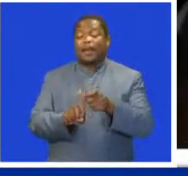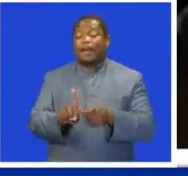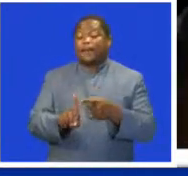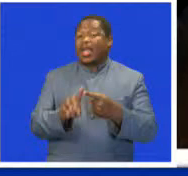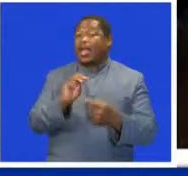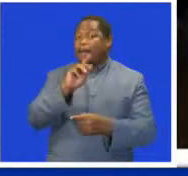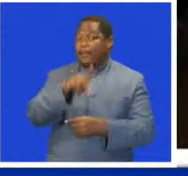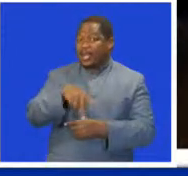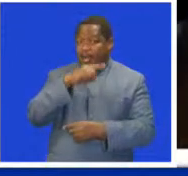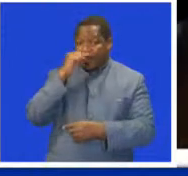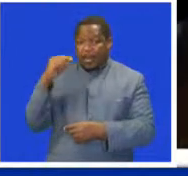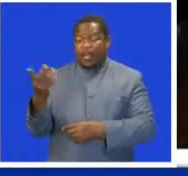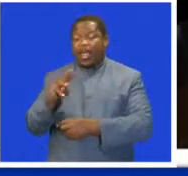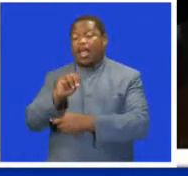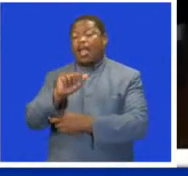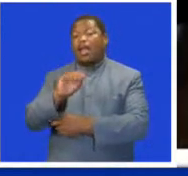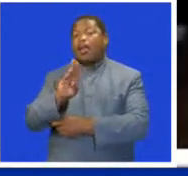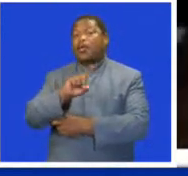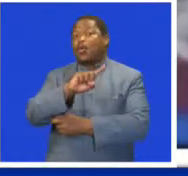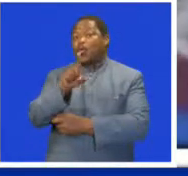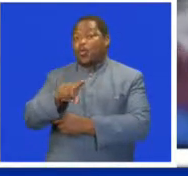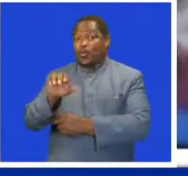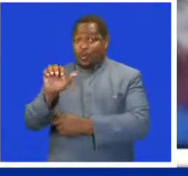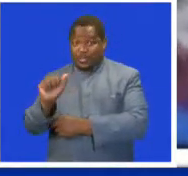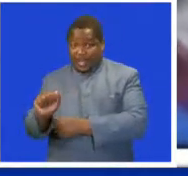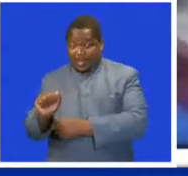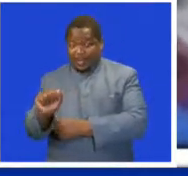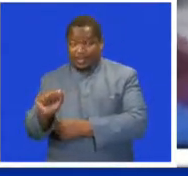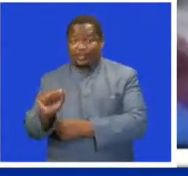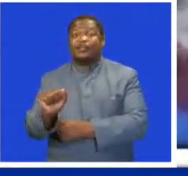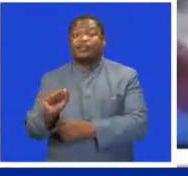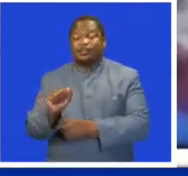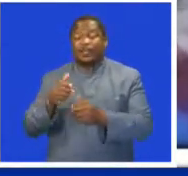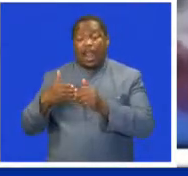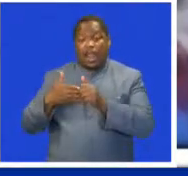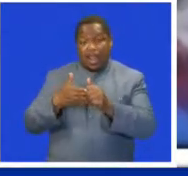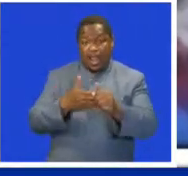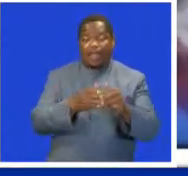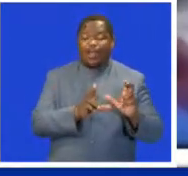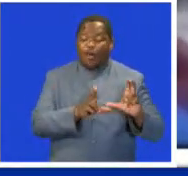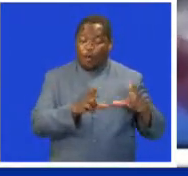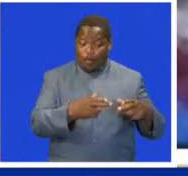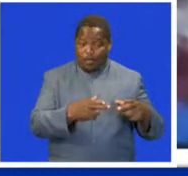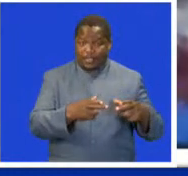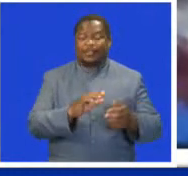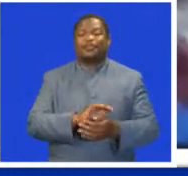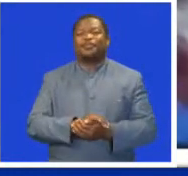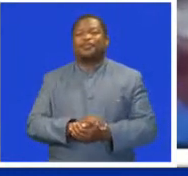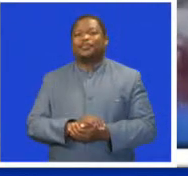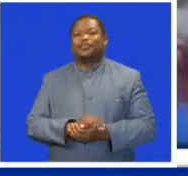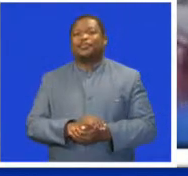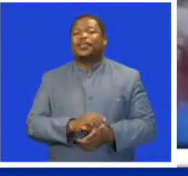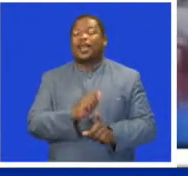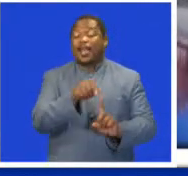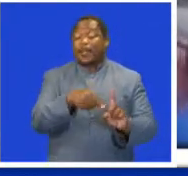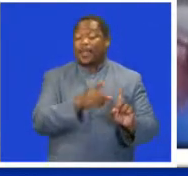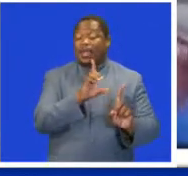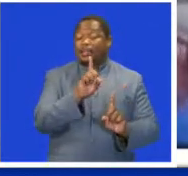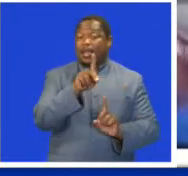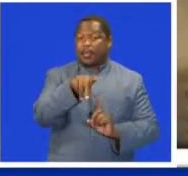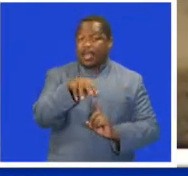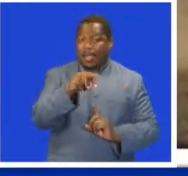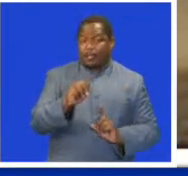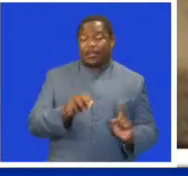umhlonisha Mlamuli Mabuza kulomsebenzi ke kunemhlonishwa liphini landu nankulu imbunga Themba